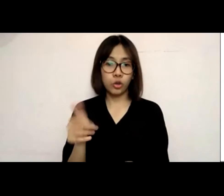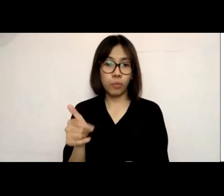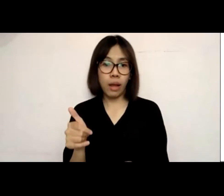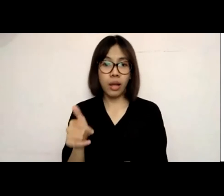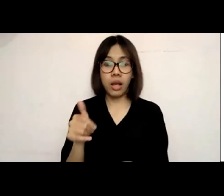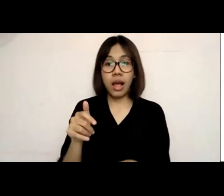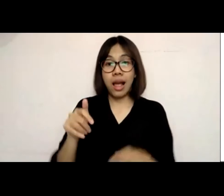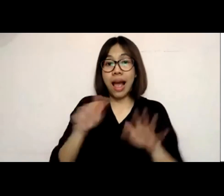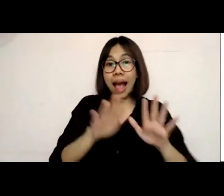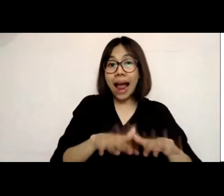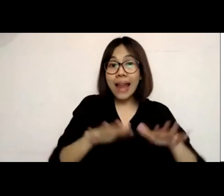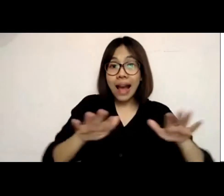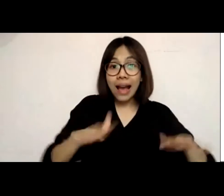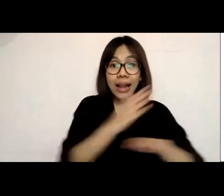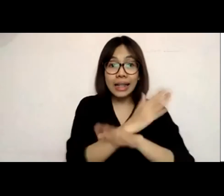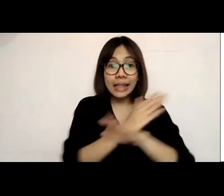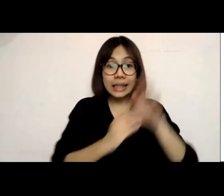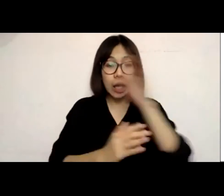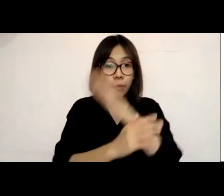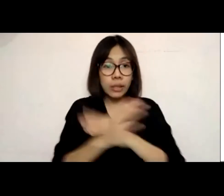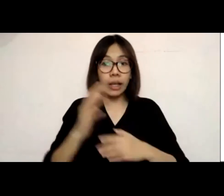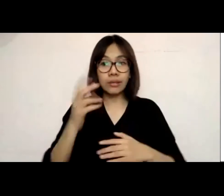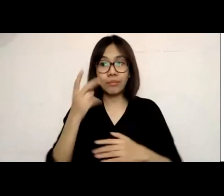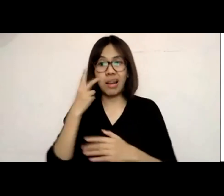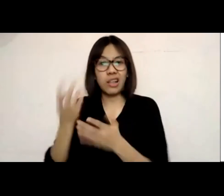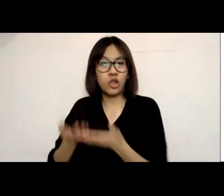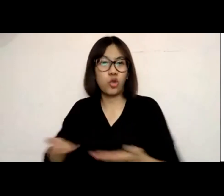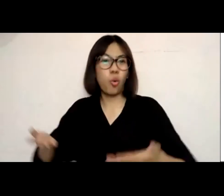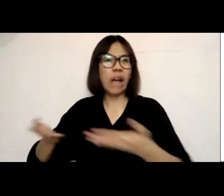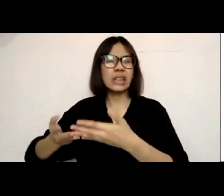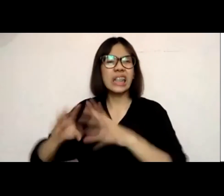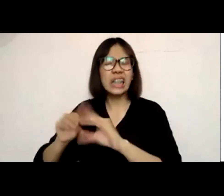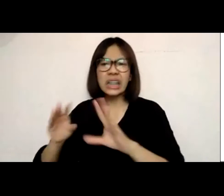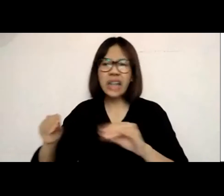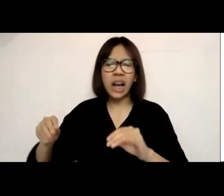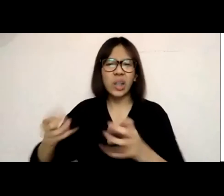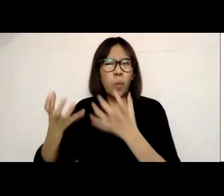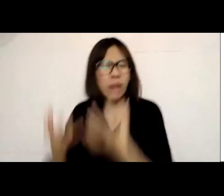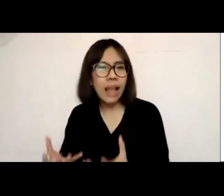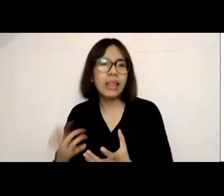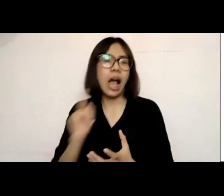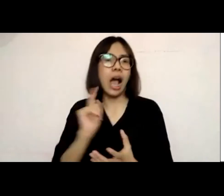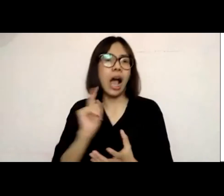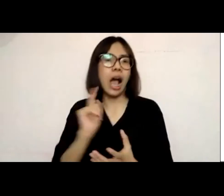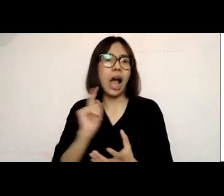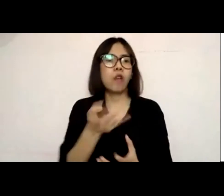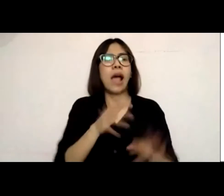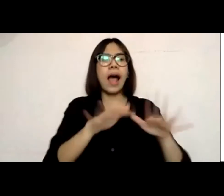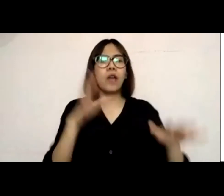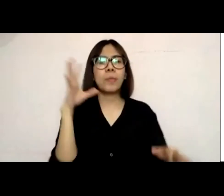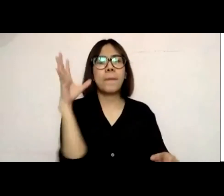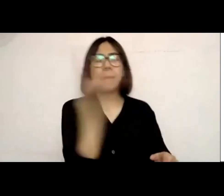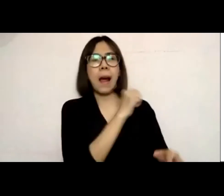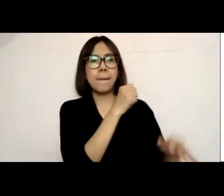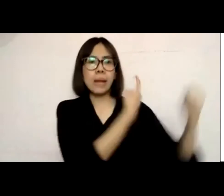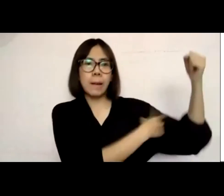siswa-siswi disabilitas ini bisa beradaptasi dengan kondisi bisnis sekarang adalah penting dari mulai skill dasar, bagaimana cara membuat